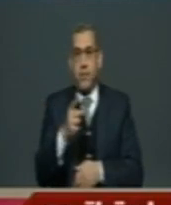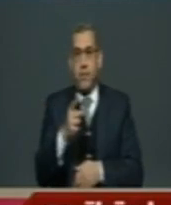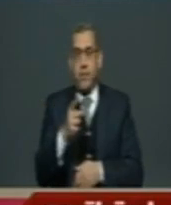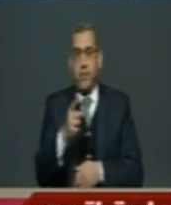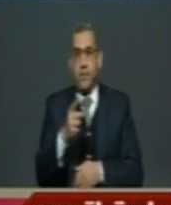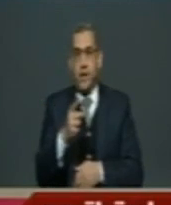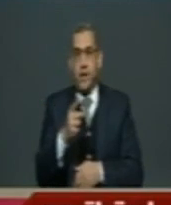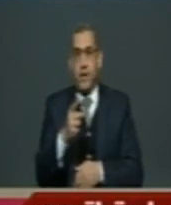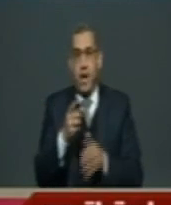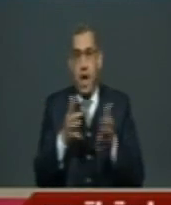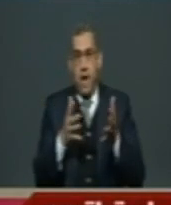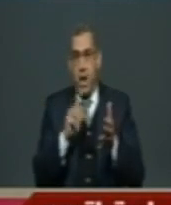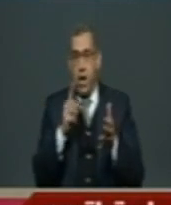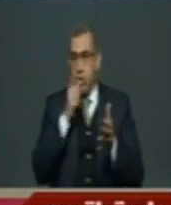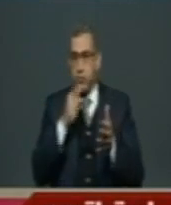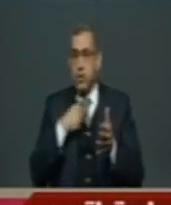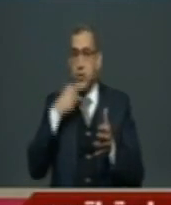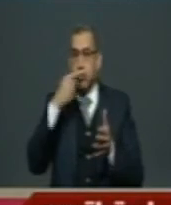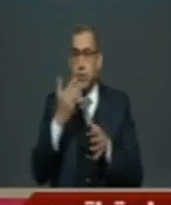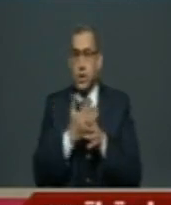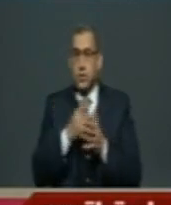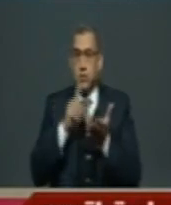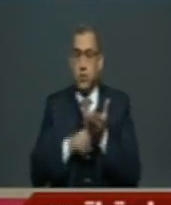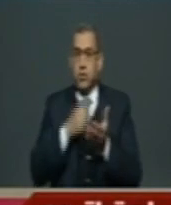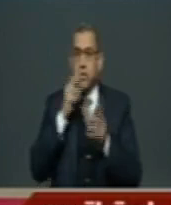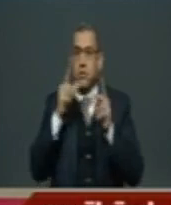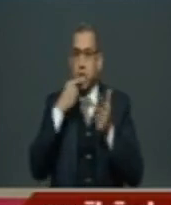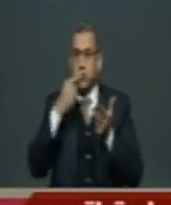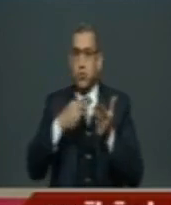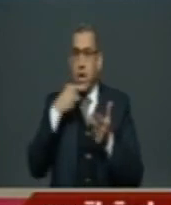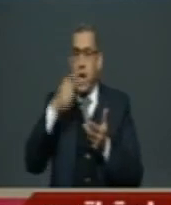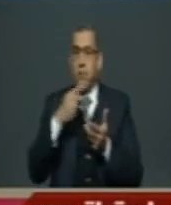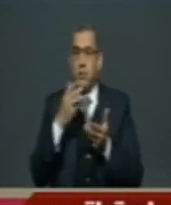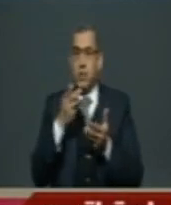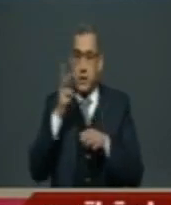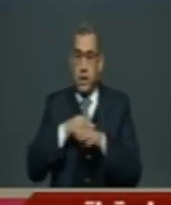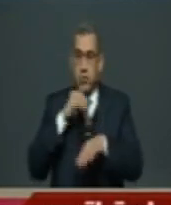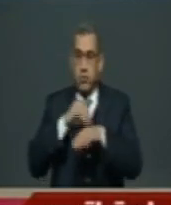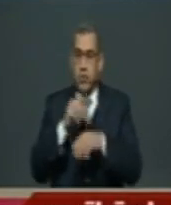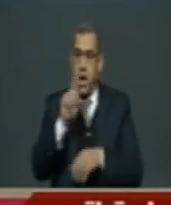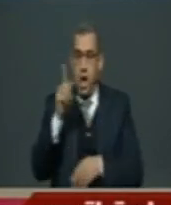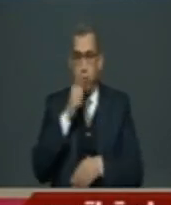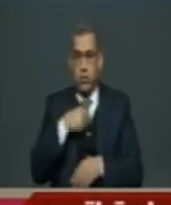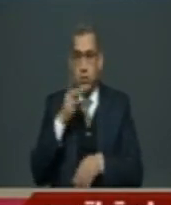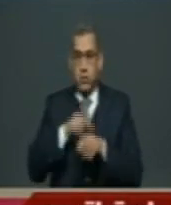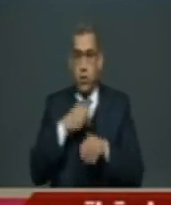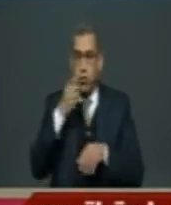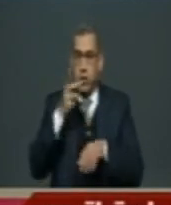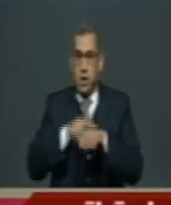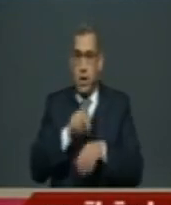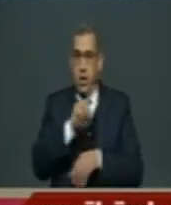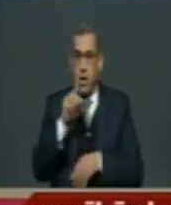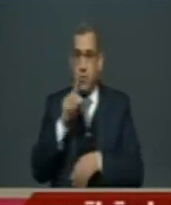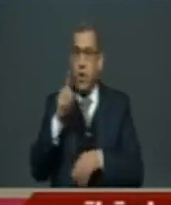ومش عايزين نتكلم في موضوع الاكل ده كتير في التلفزيون. تاني بقولها ما يصحش، تاني بقولها الحاجه